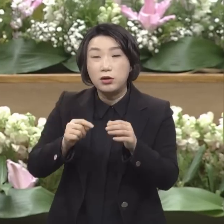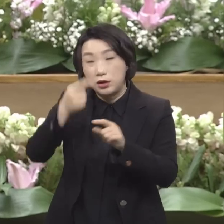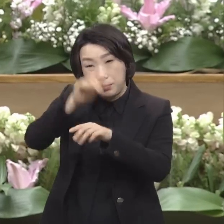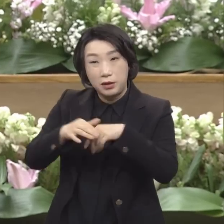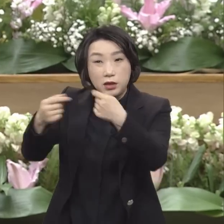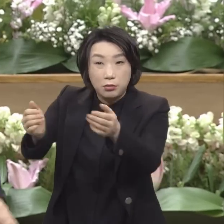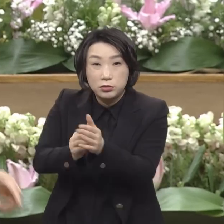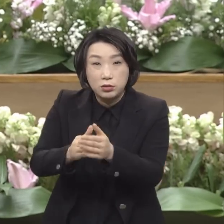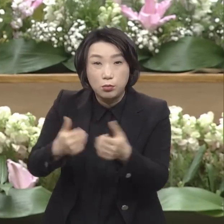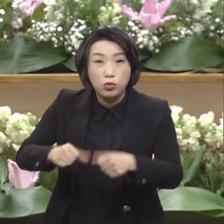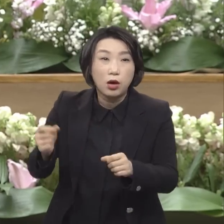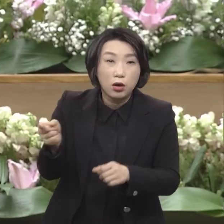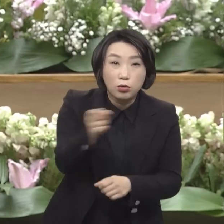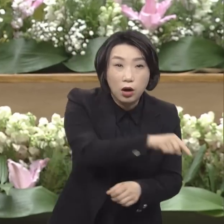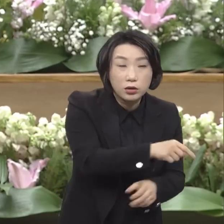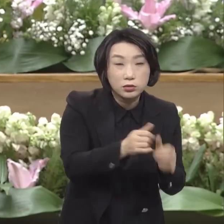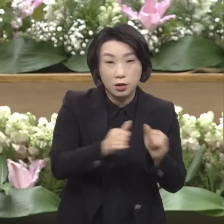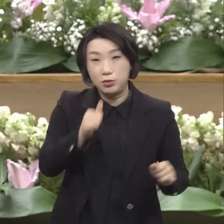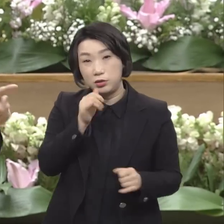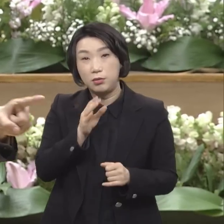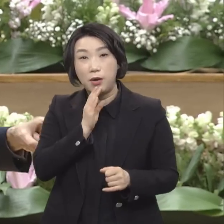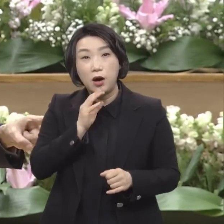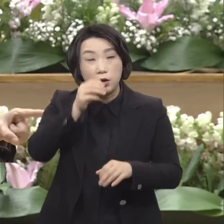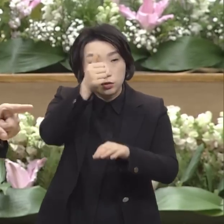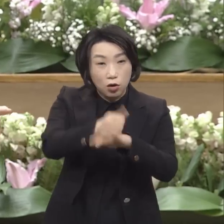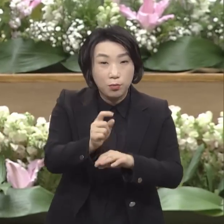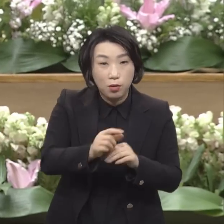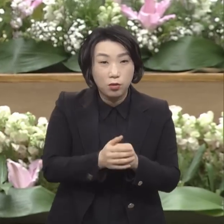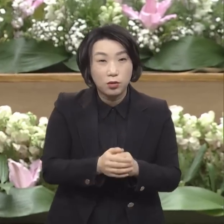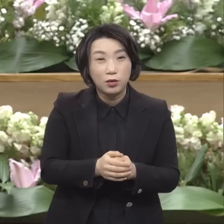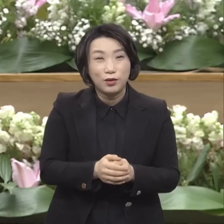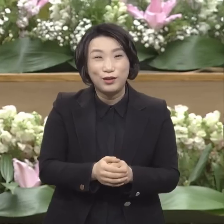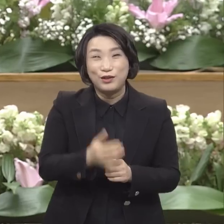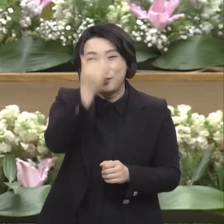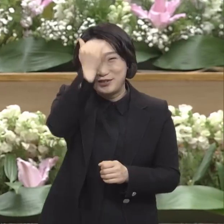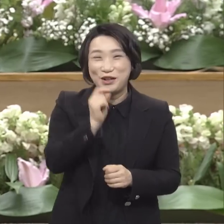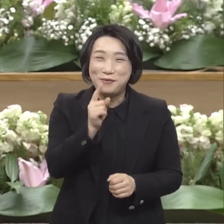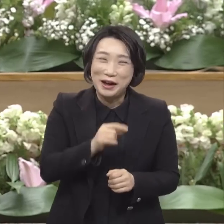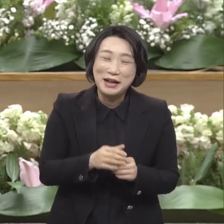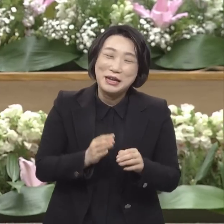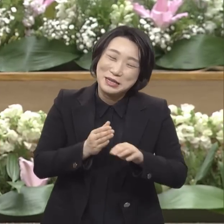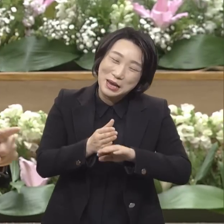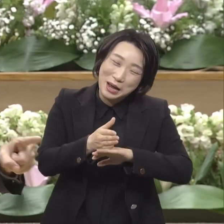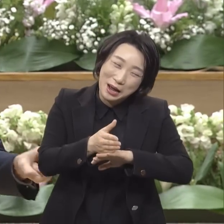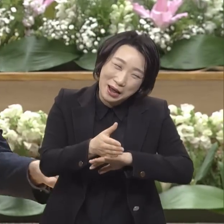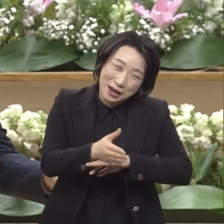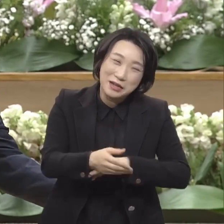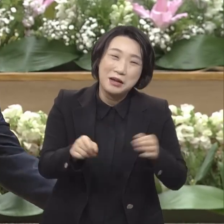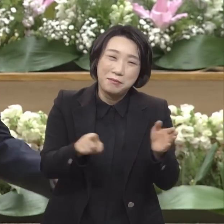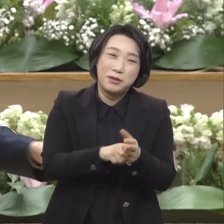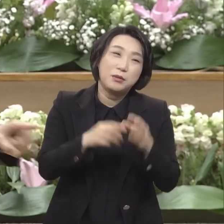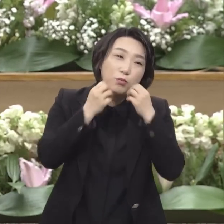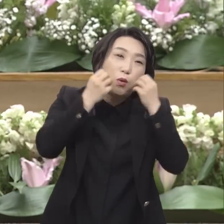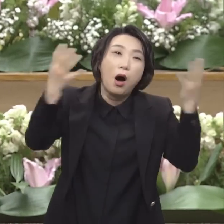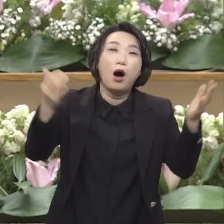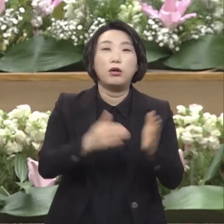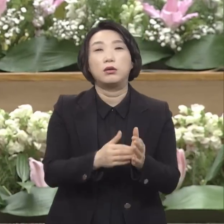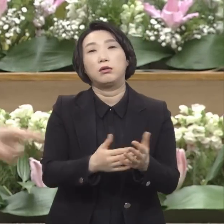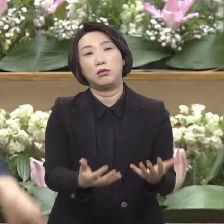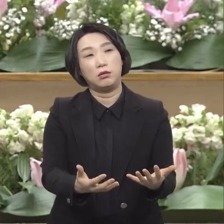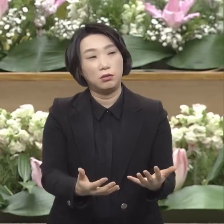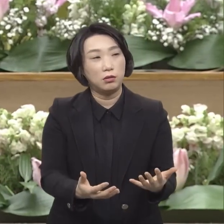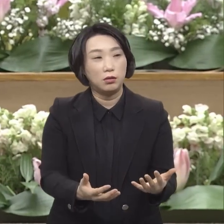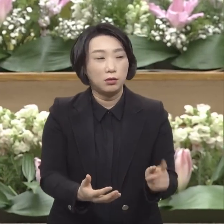사람이 있고, 그러다 결국은 사부작 충청도 말로 사부작 믿음을 까먹어 버리다. 믿음을